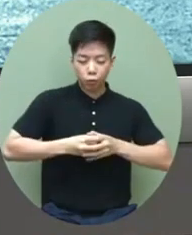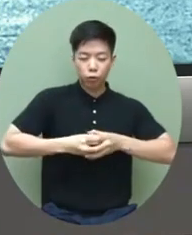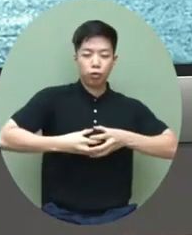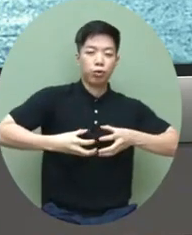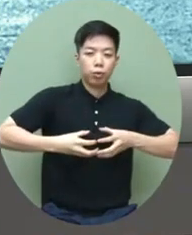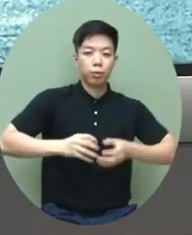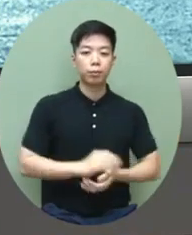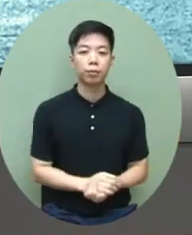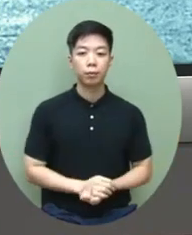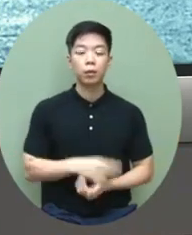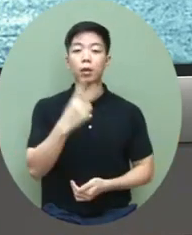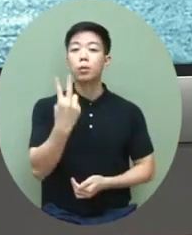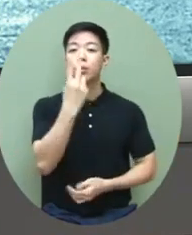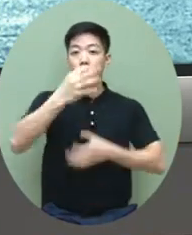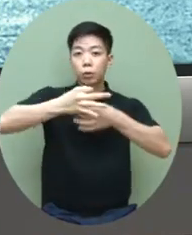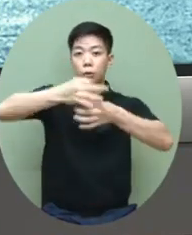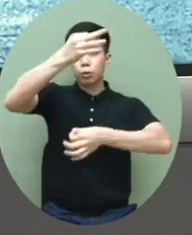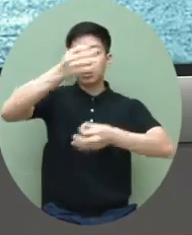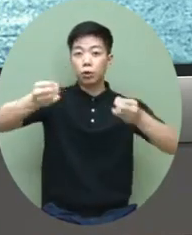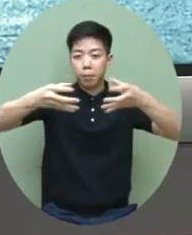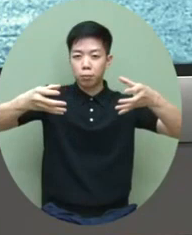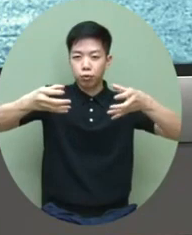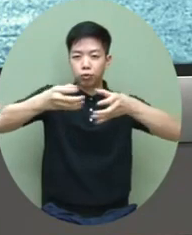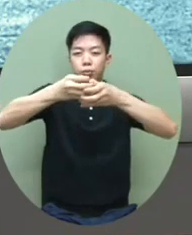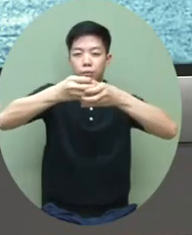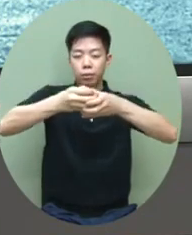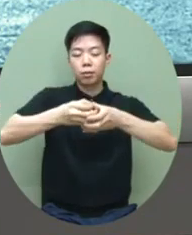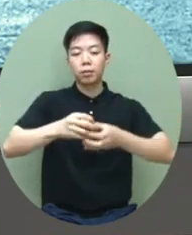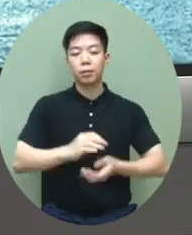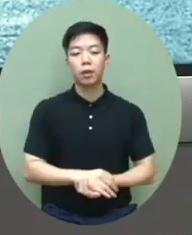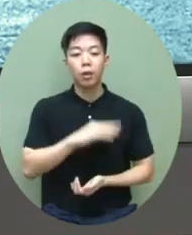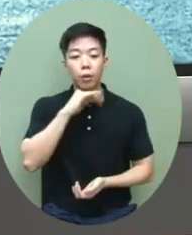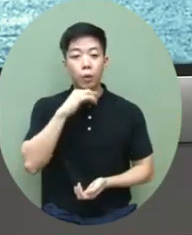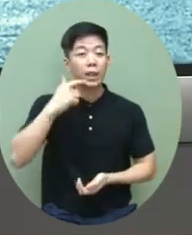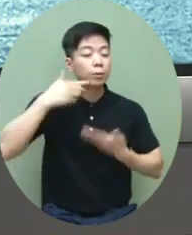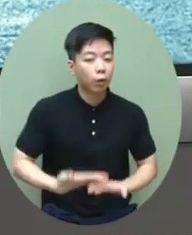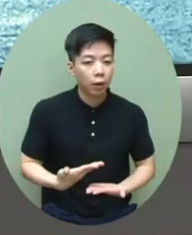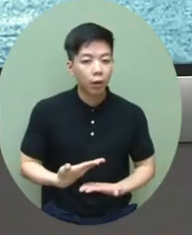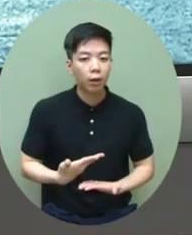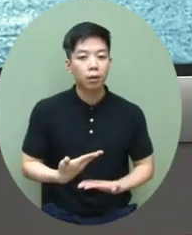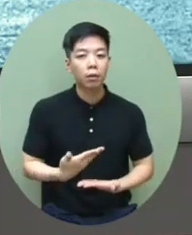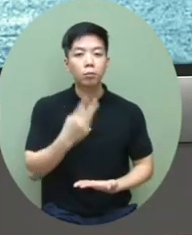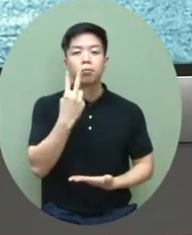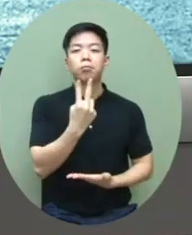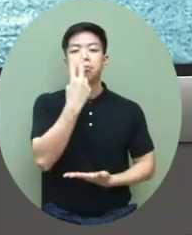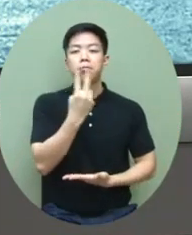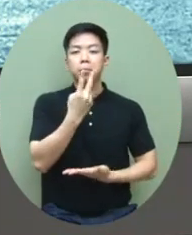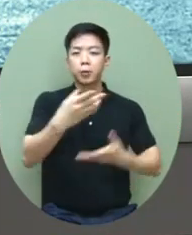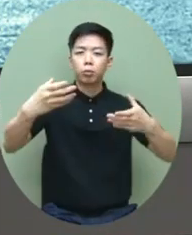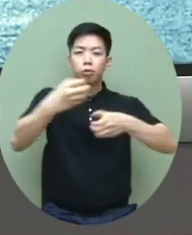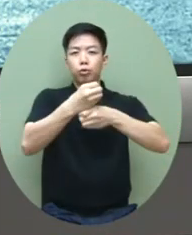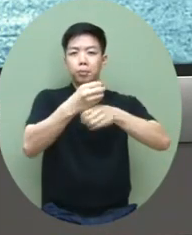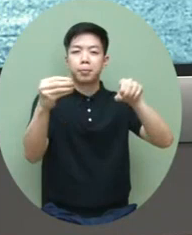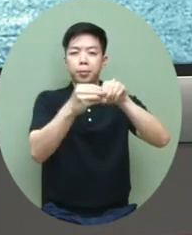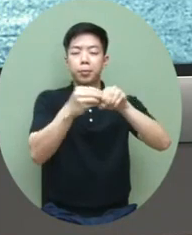個管脹咗，咪唞氣咪困難咯。咁如果好嚴重，脹得犀利嘅話，咁你就呼吸嘅時候咪會困難咗啦。又